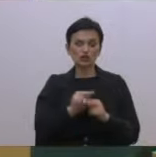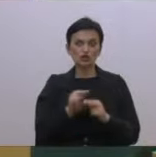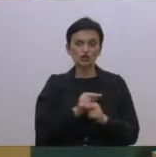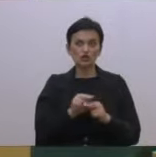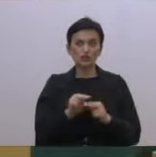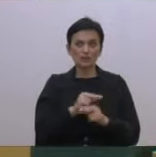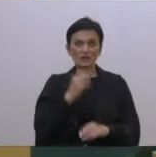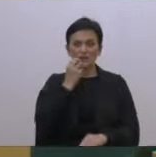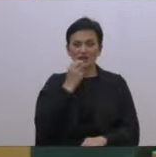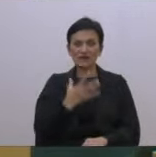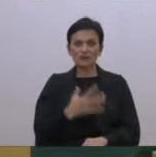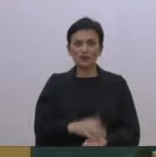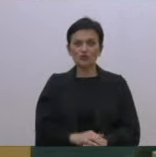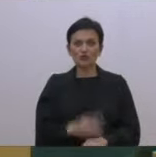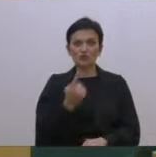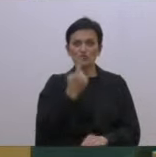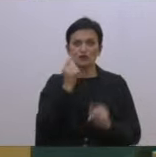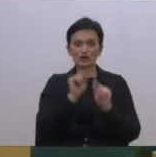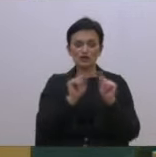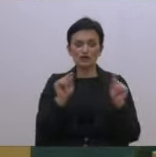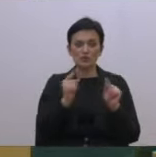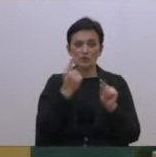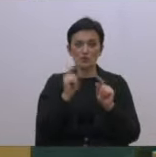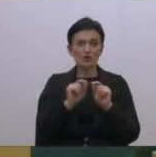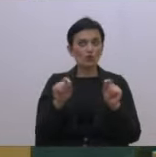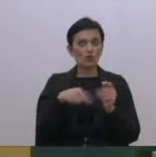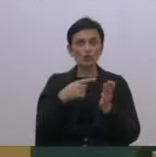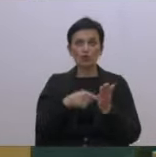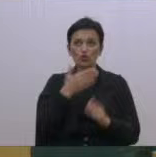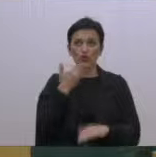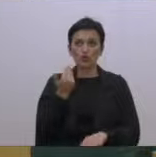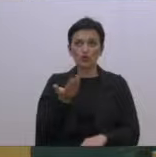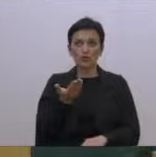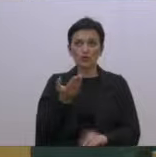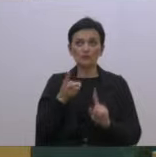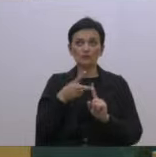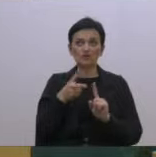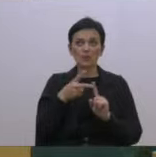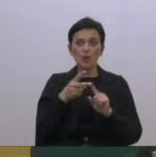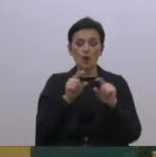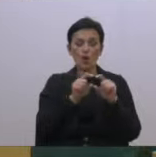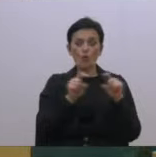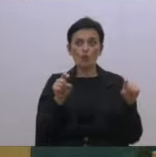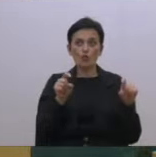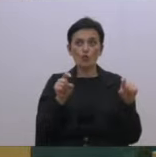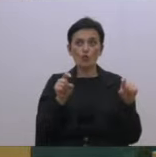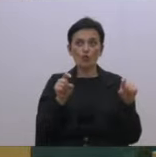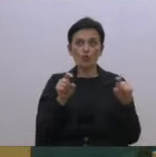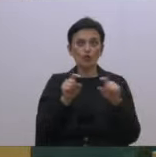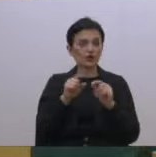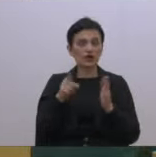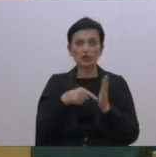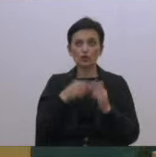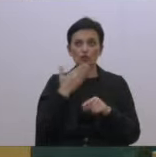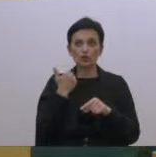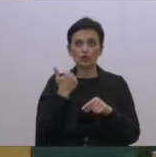შესწორებებია. მე ბატონო, პირველ მოხრის პირველ პუნქტთან კითხვები არ არის, მეორე პუნქტთან კითხვები არ